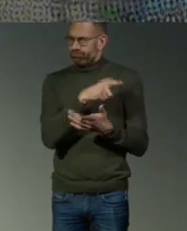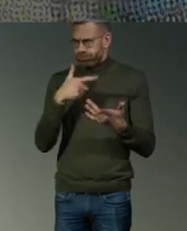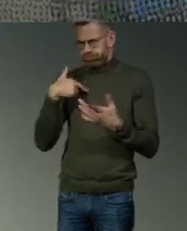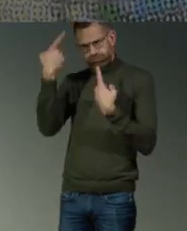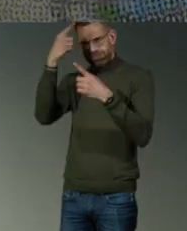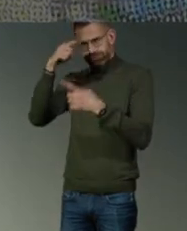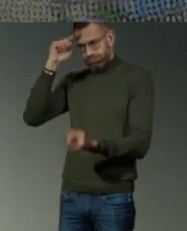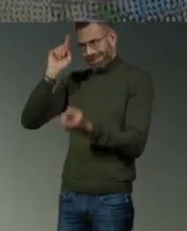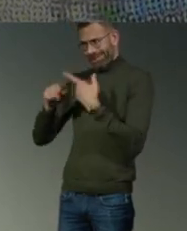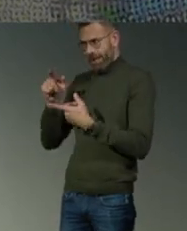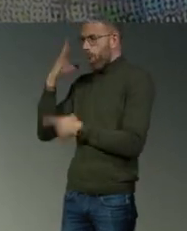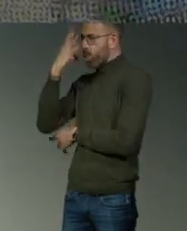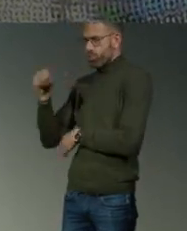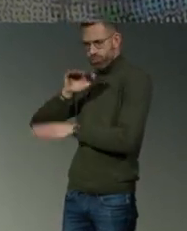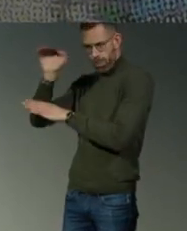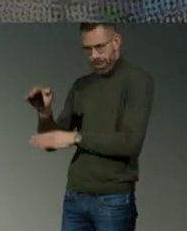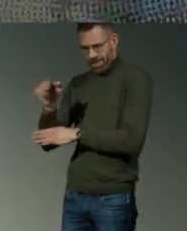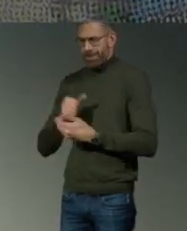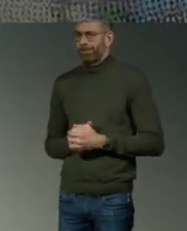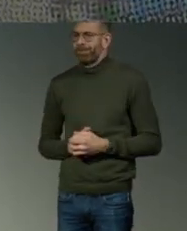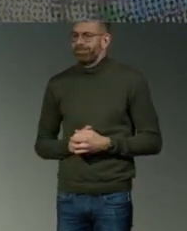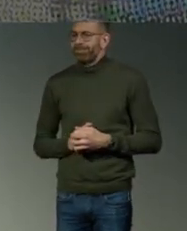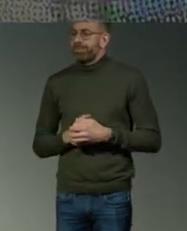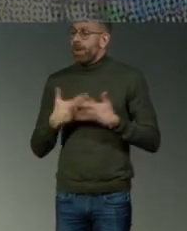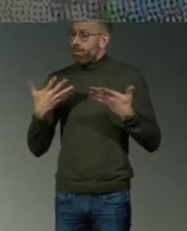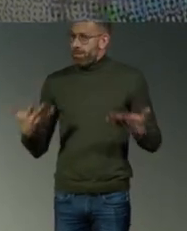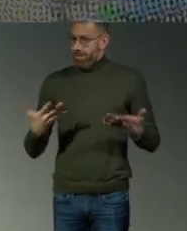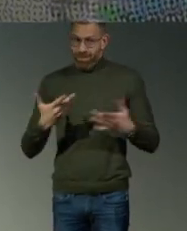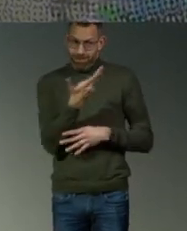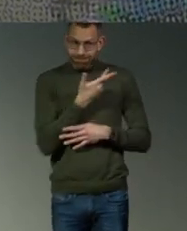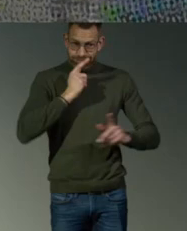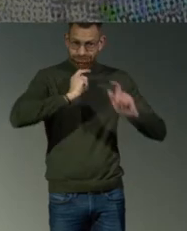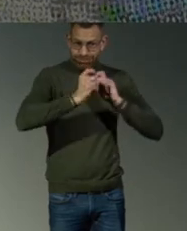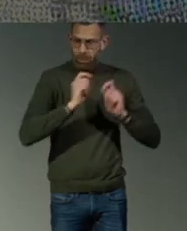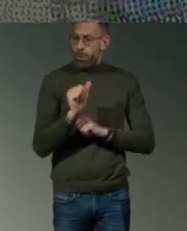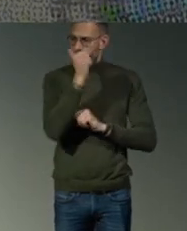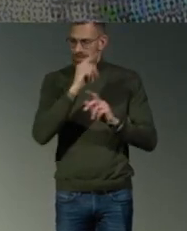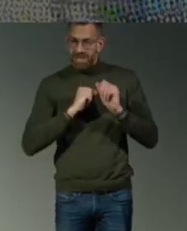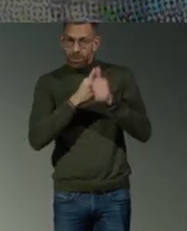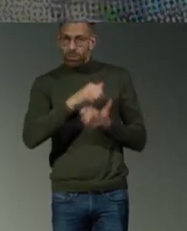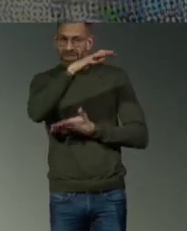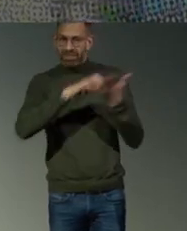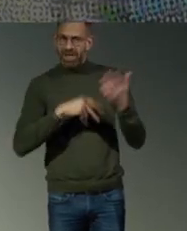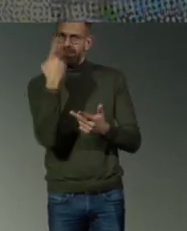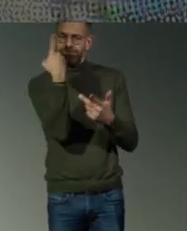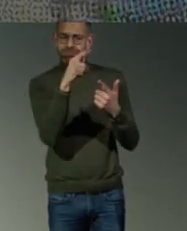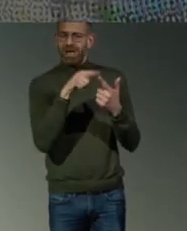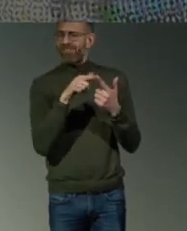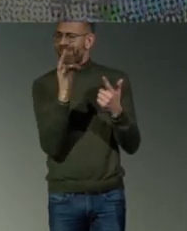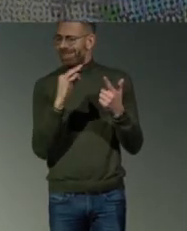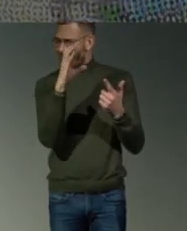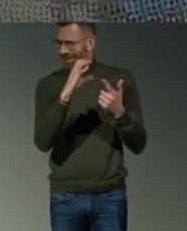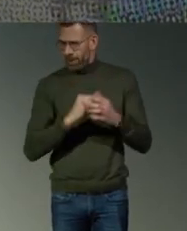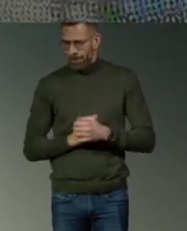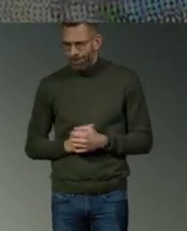défense des loups. Je voudrais commencer ensemble cette discussion autour du texte de Fanny Chiarello, Spécimens sensibles.